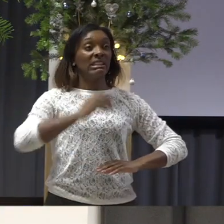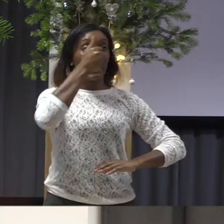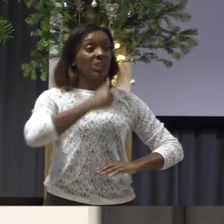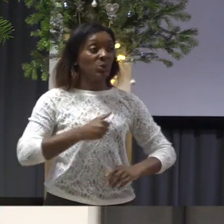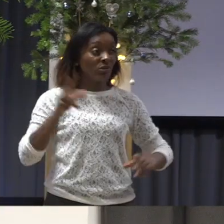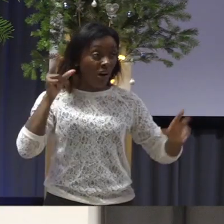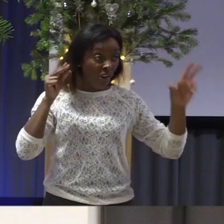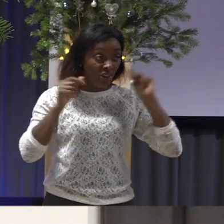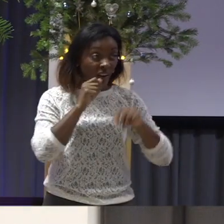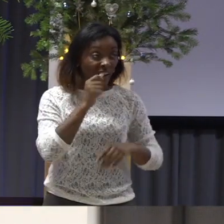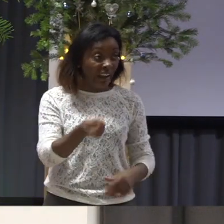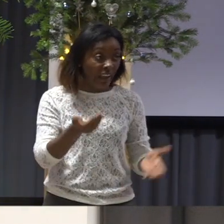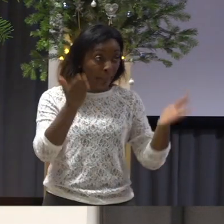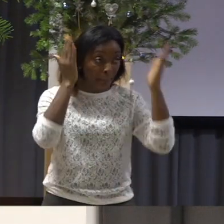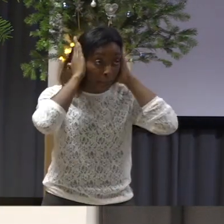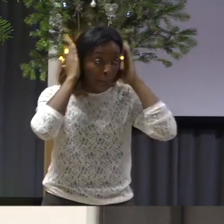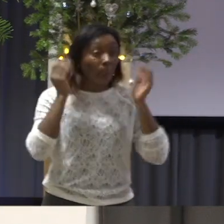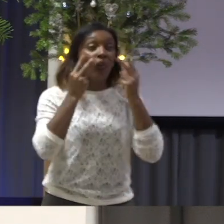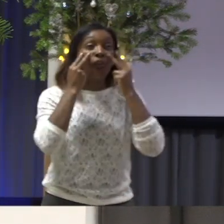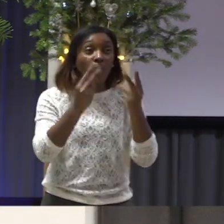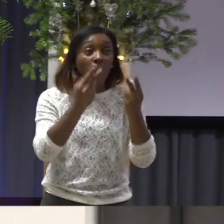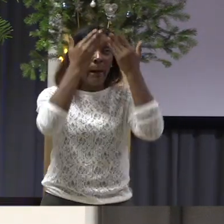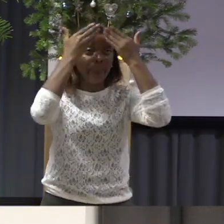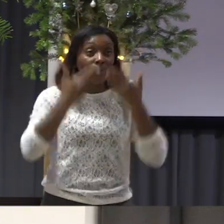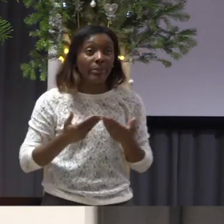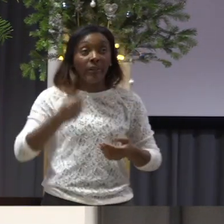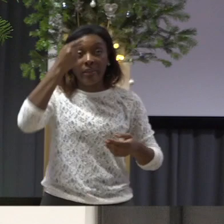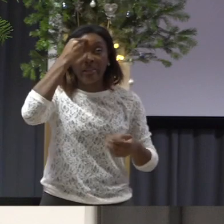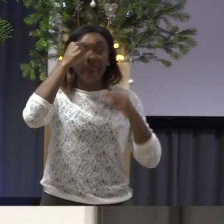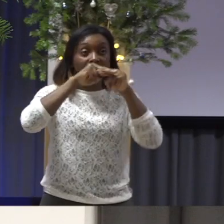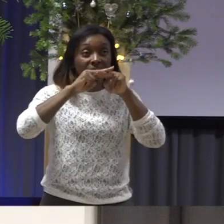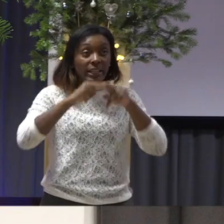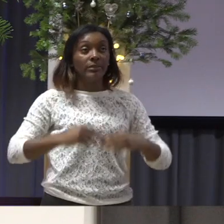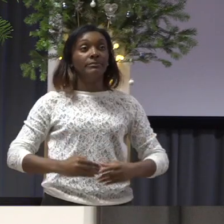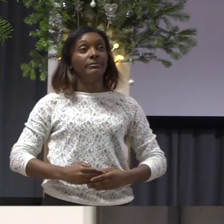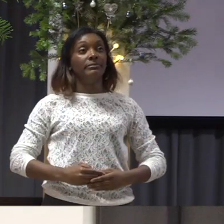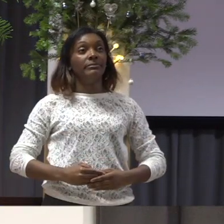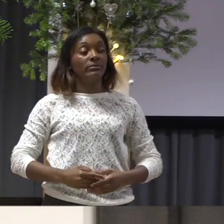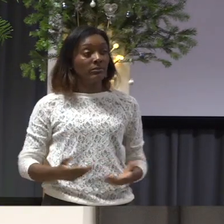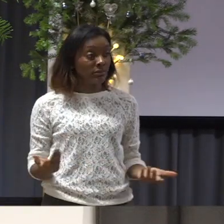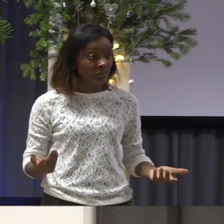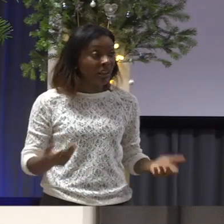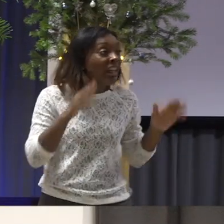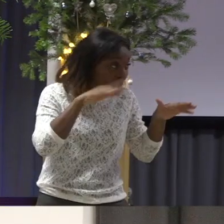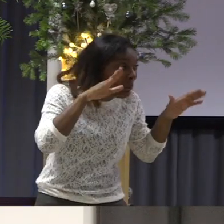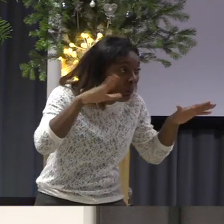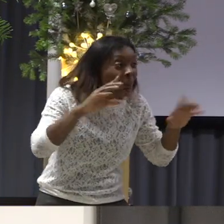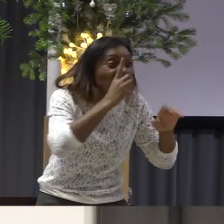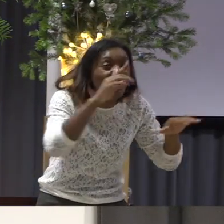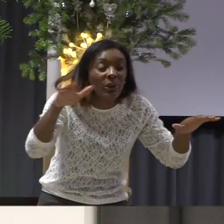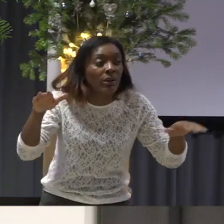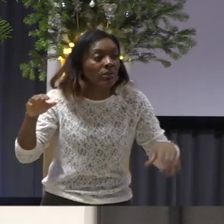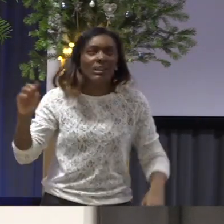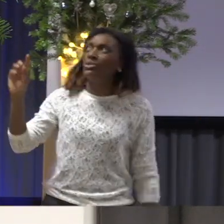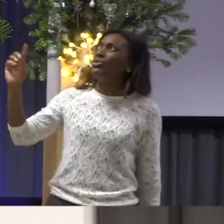Qui n'entendent point. Et qui ne savent rien. Et tu n'as pas glorifié le Dieu